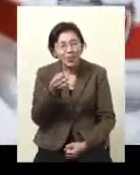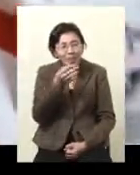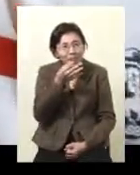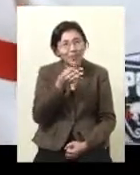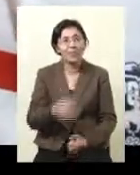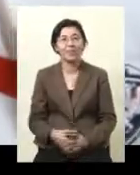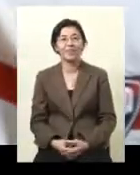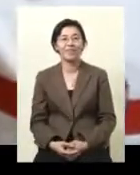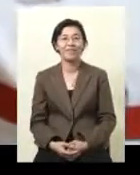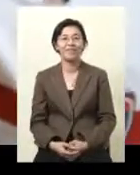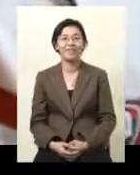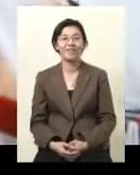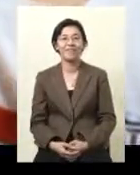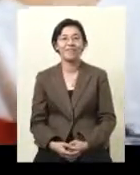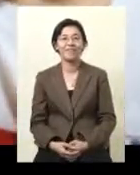แค่นี้แหละ